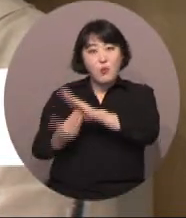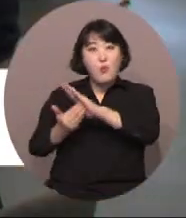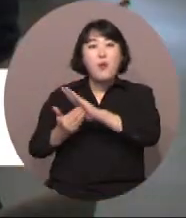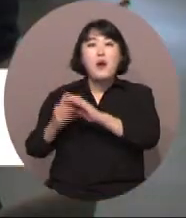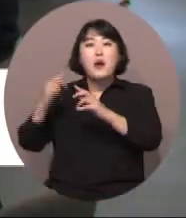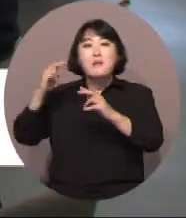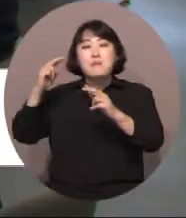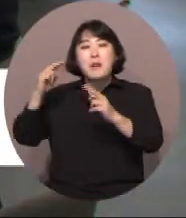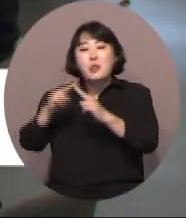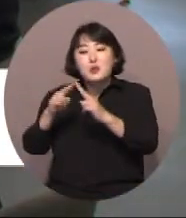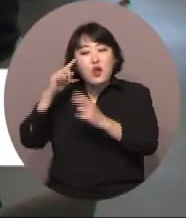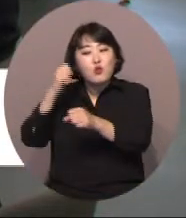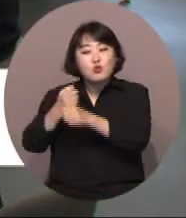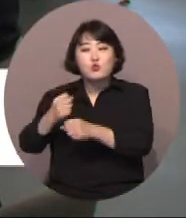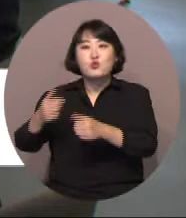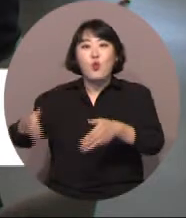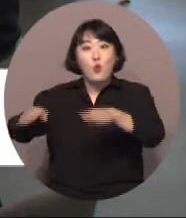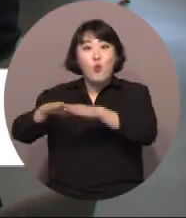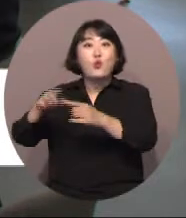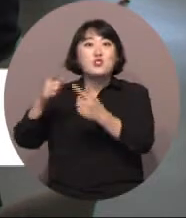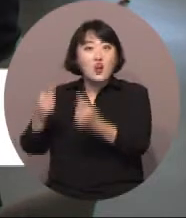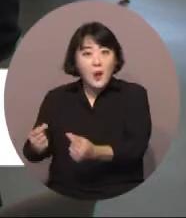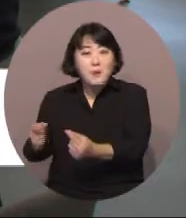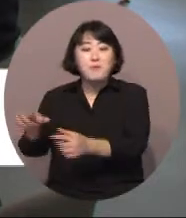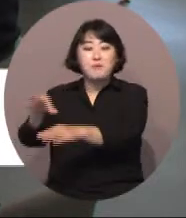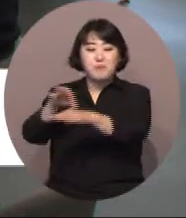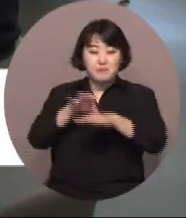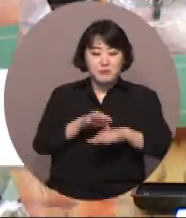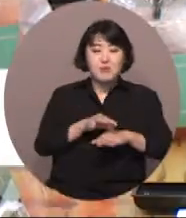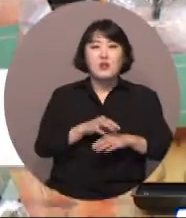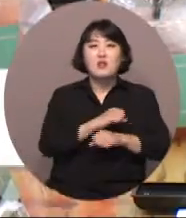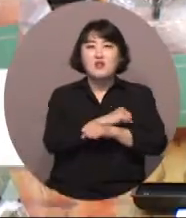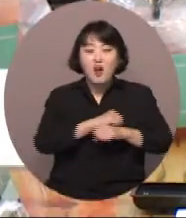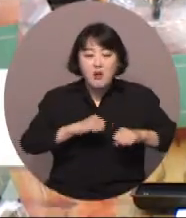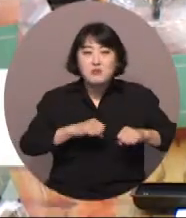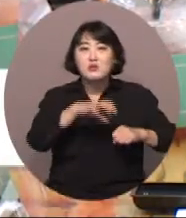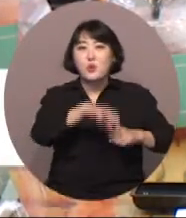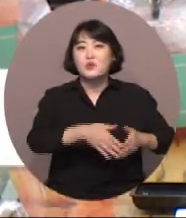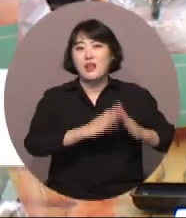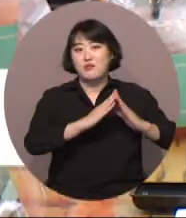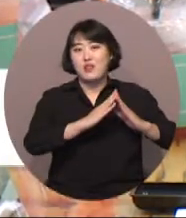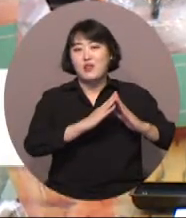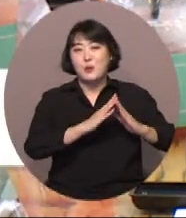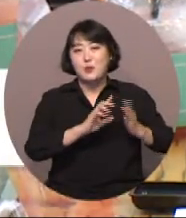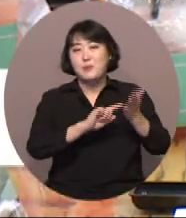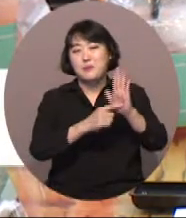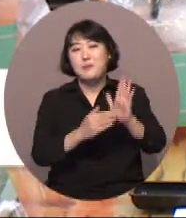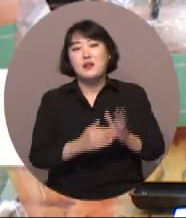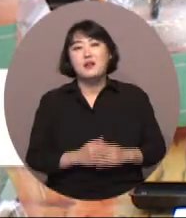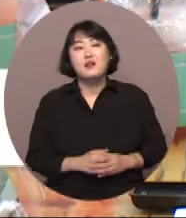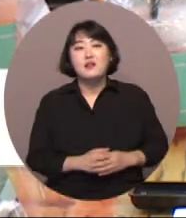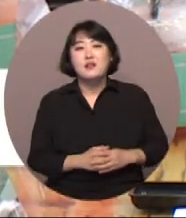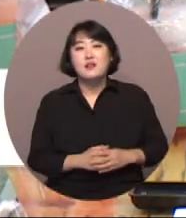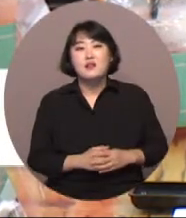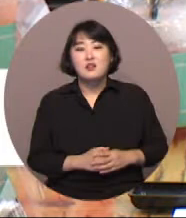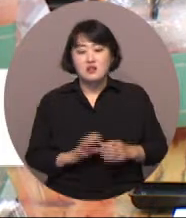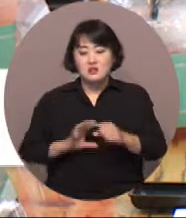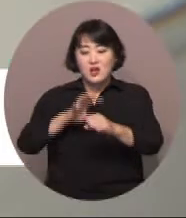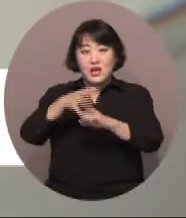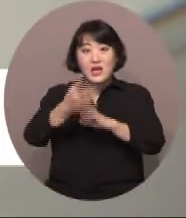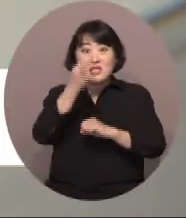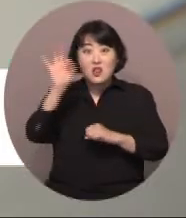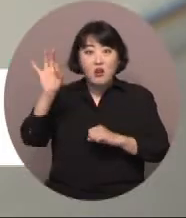처럼 핵심부품 평가를 위한 검증 설비 공간도 구축하겠다 고 말했습니다 또 전 세계적으로